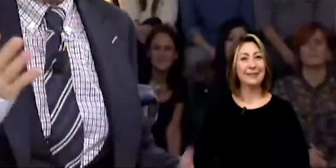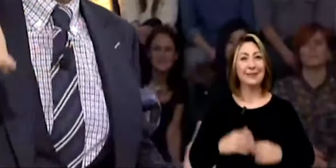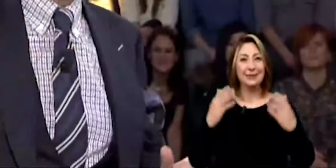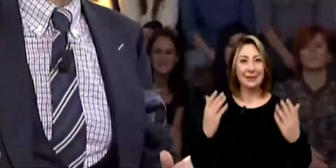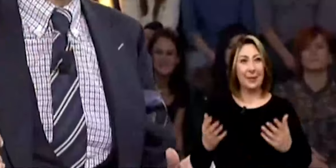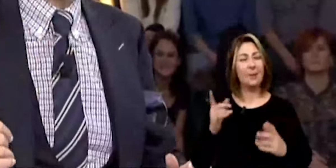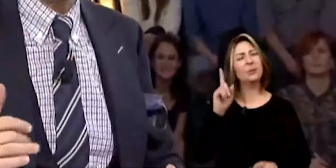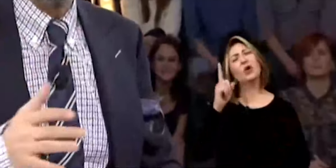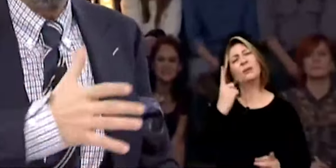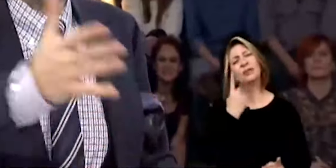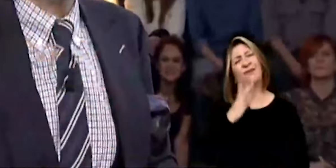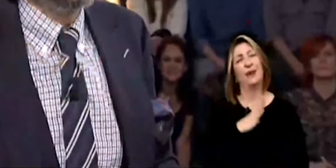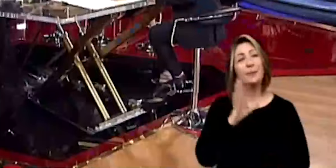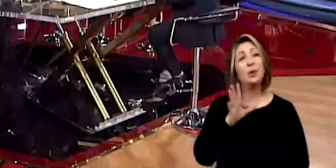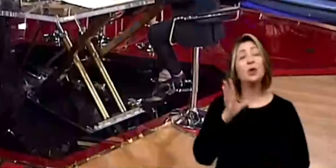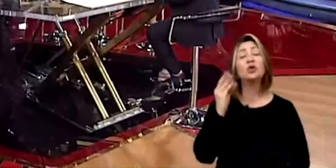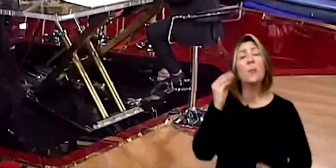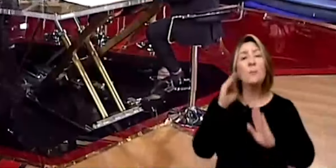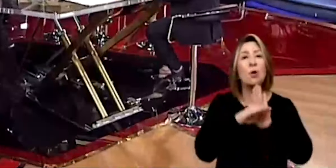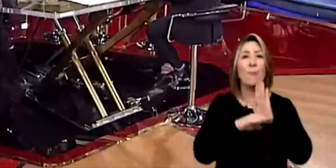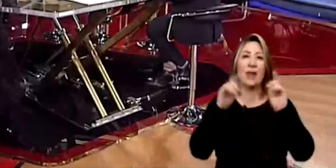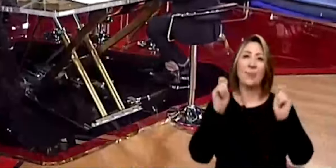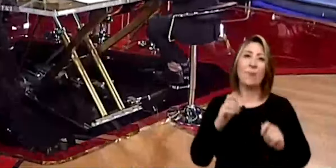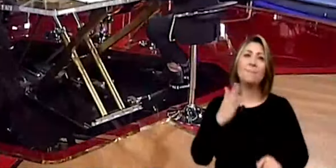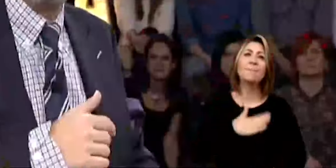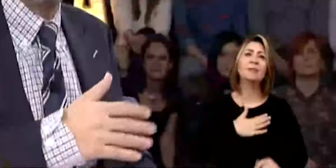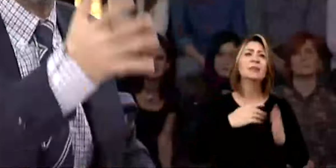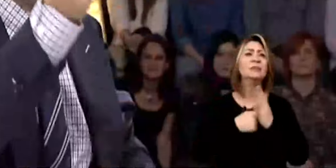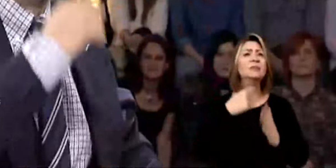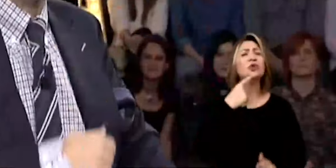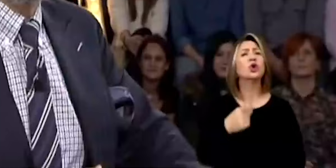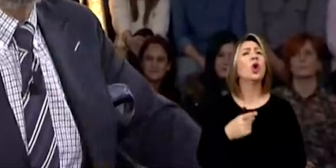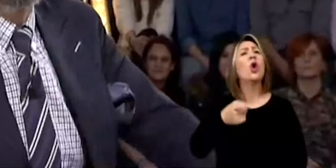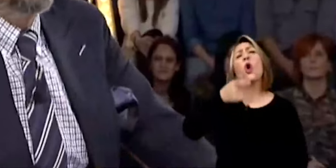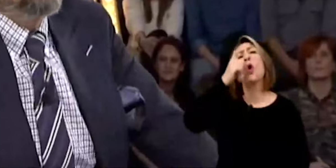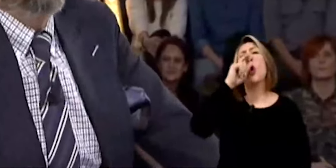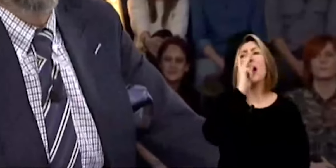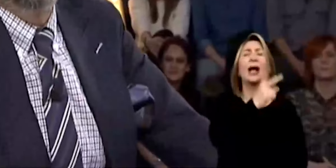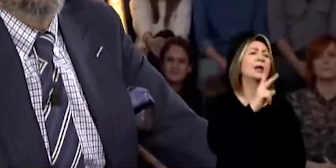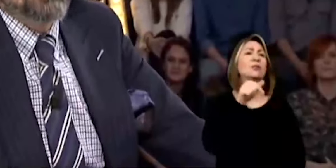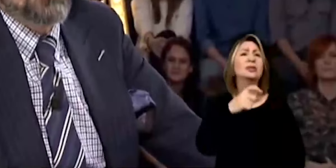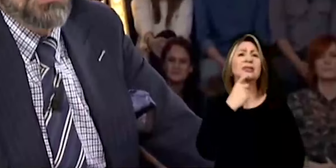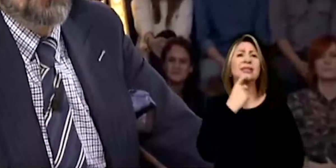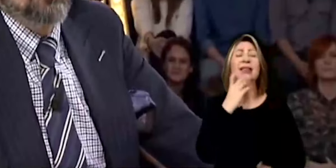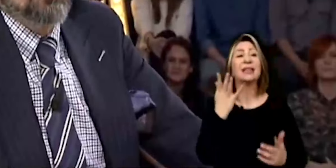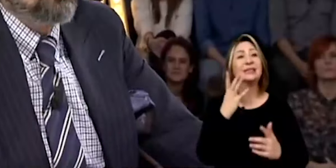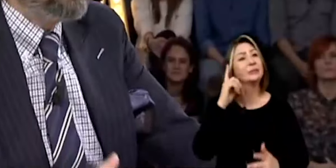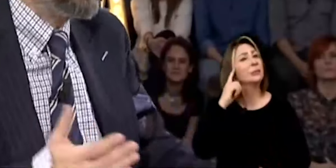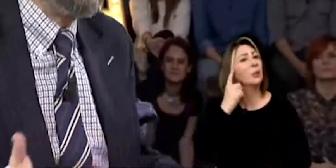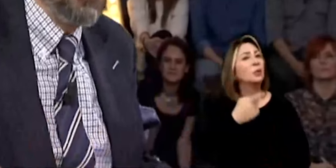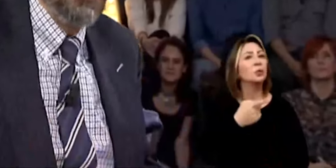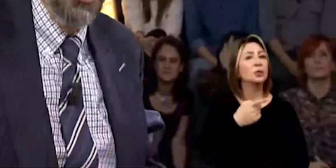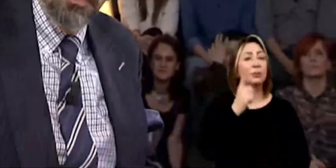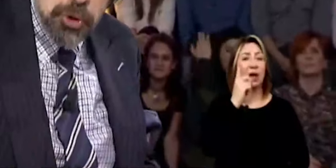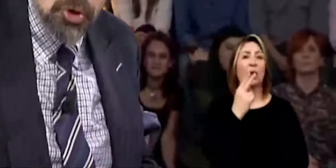ben. Şimdi bakınız şöyle bir şey var. Birçok programlar yapıyorlar. Mesela benim ismimi söylüyor. Diyor ki Okan Bayülgen'i diyor bu sene diyor nasıl değerlendiriyorsun diyor.